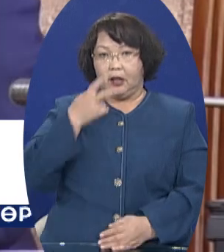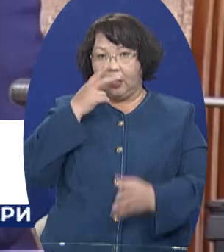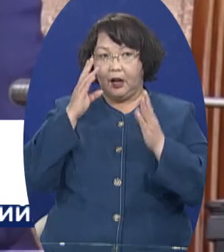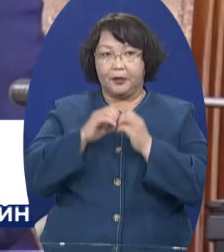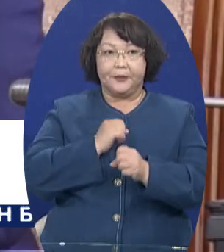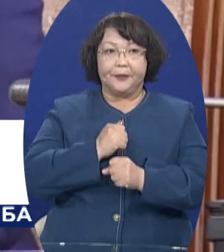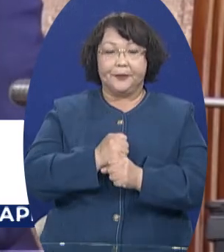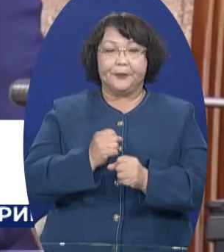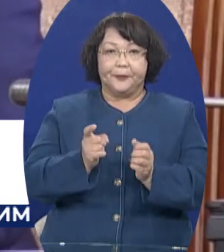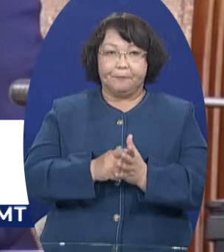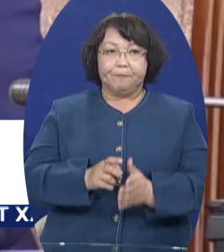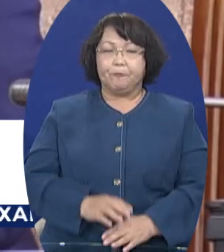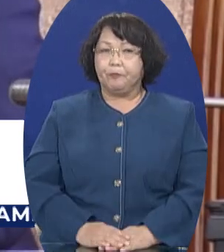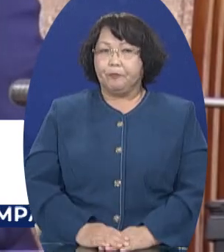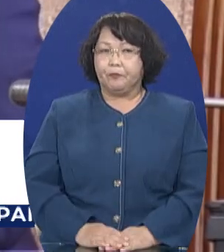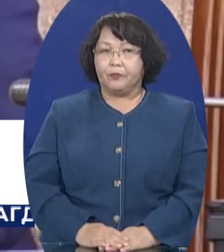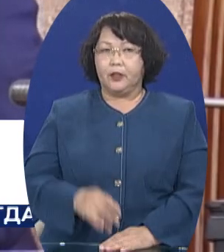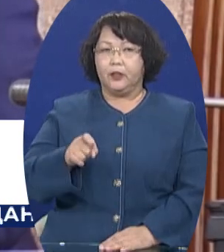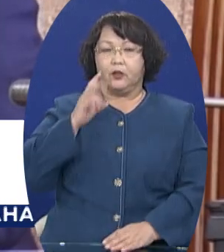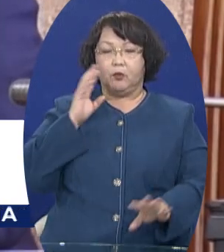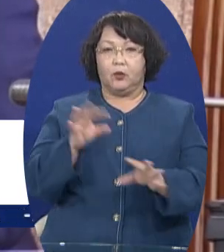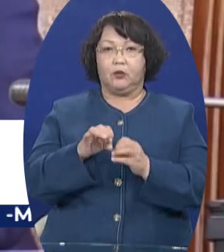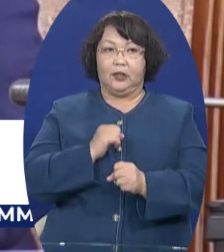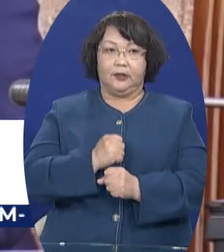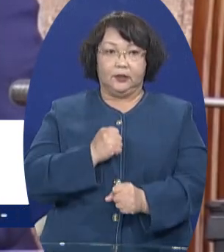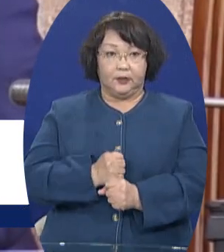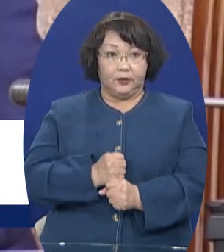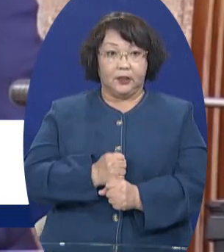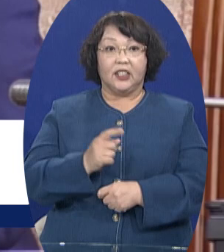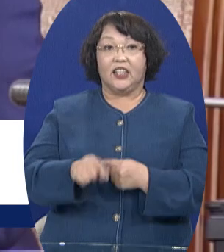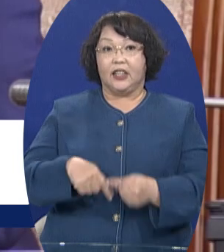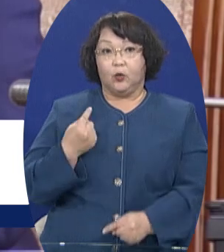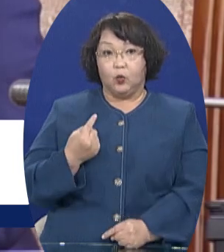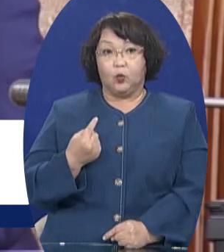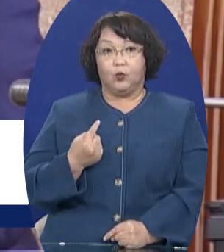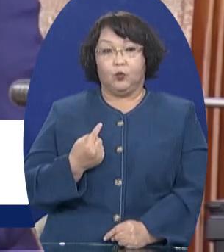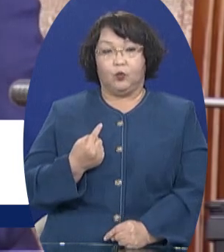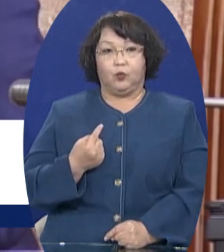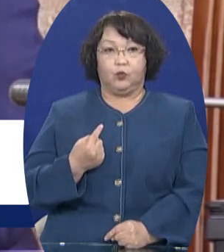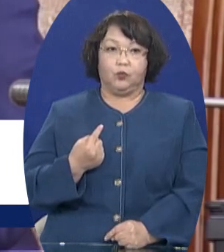ярьдаг. Энэ дээр бол ер нь тогтолцооны хувьд бол илүү